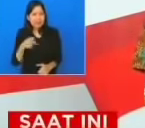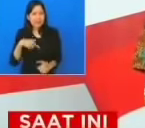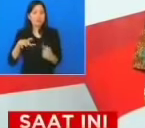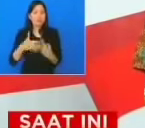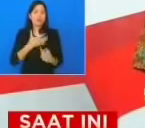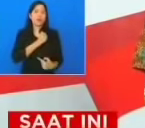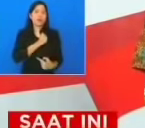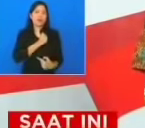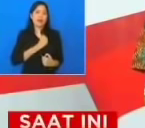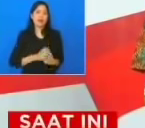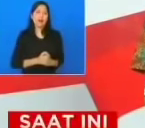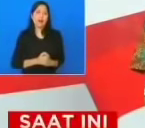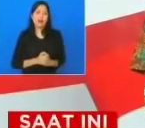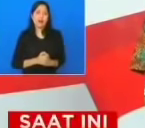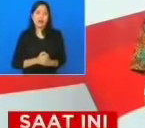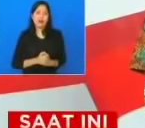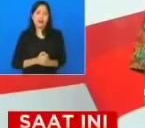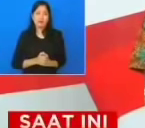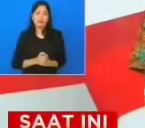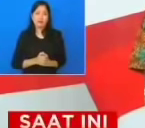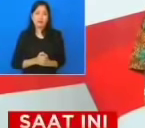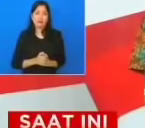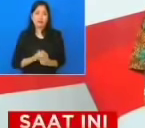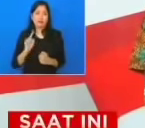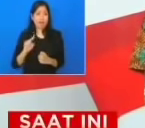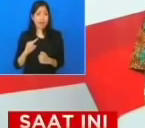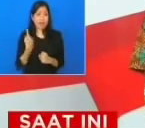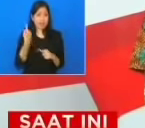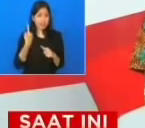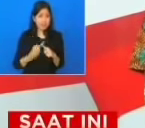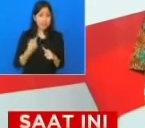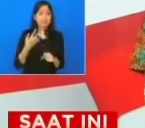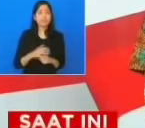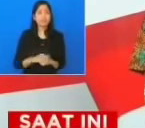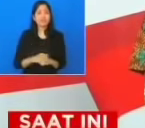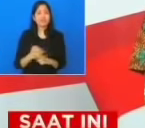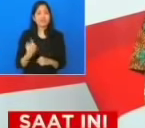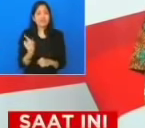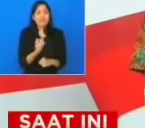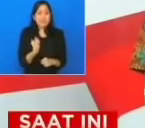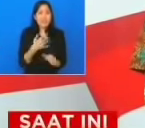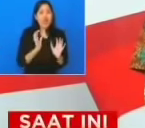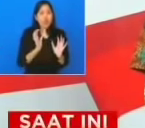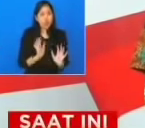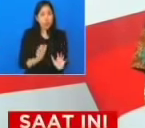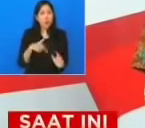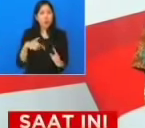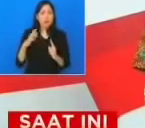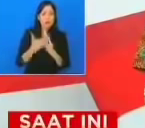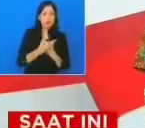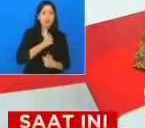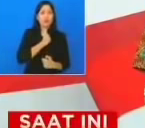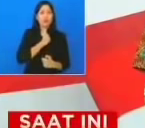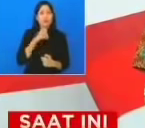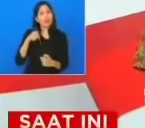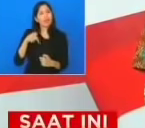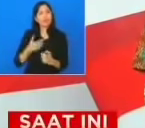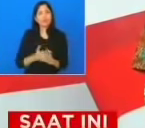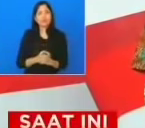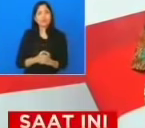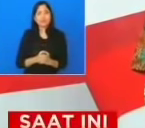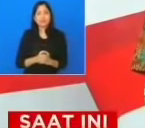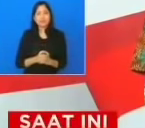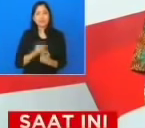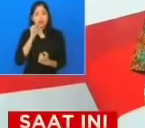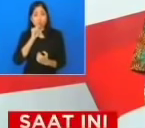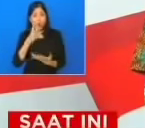ini. Sekali lagi, hanya kita dan kita sajalah yang bisa melindungi bangsa ini